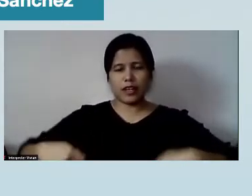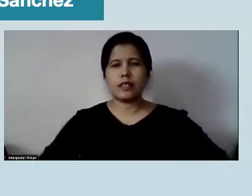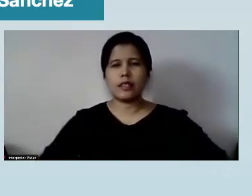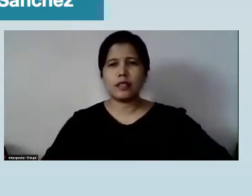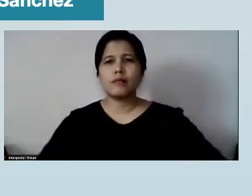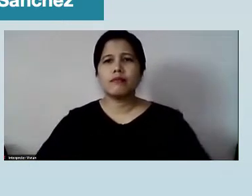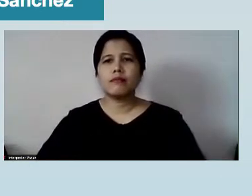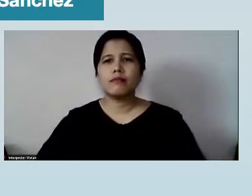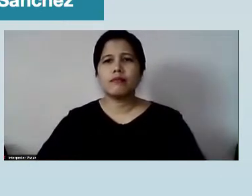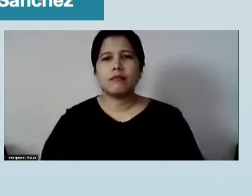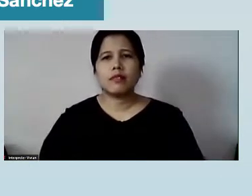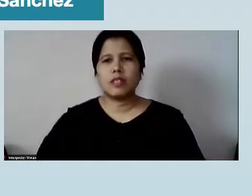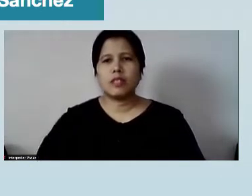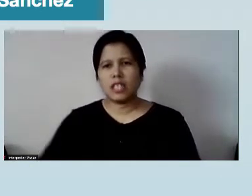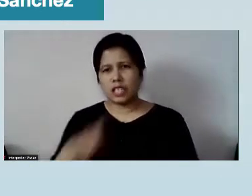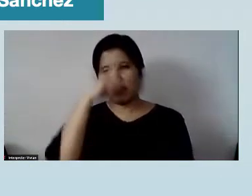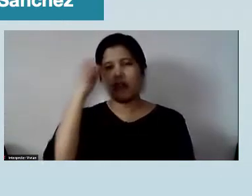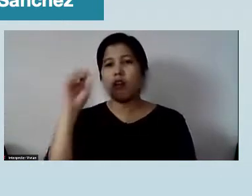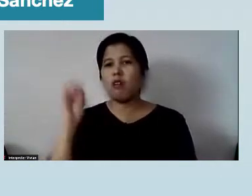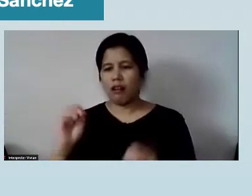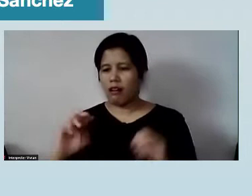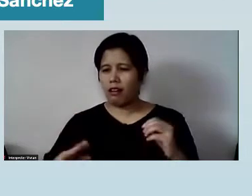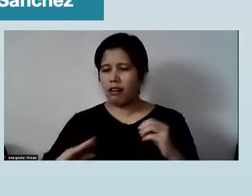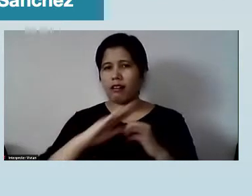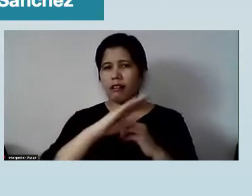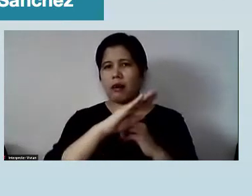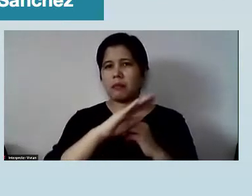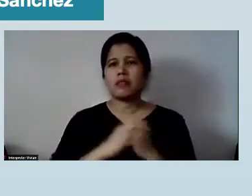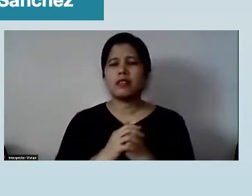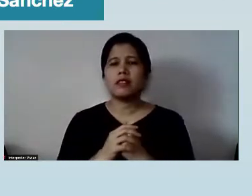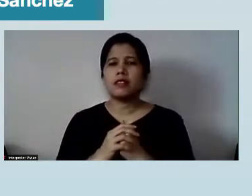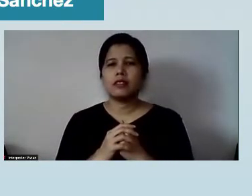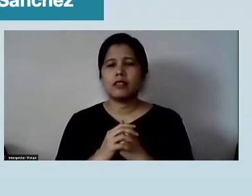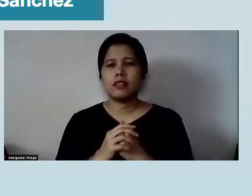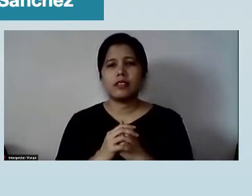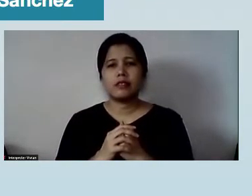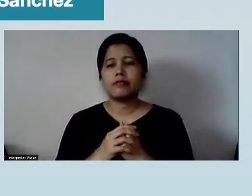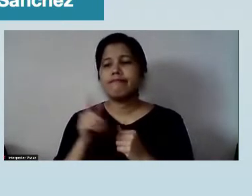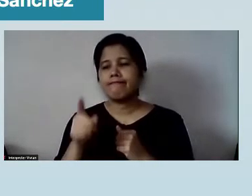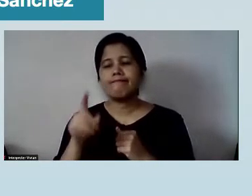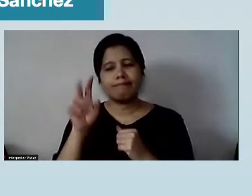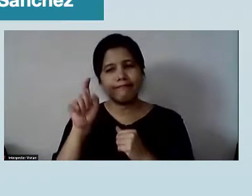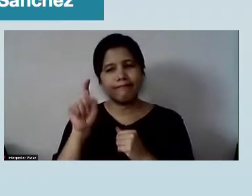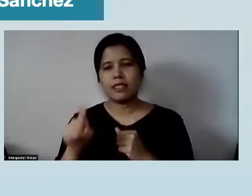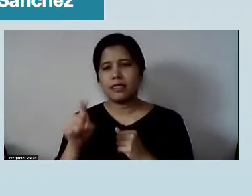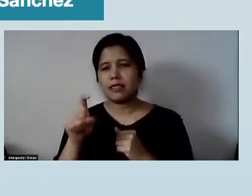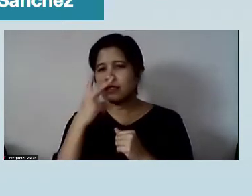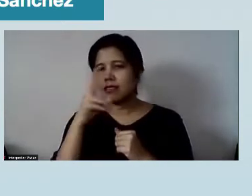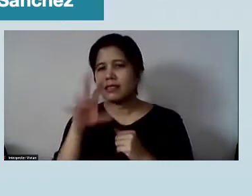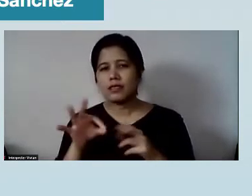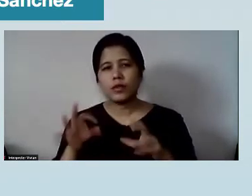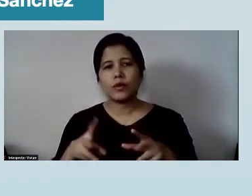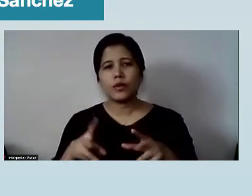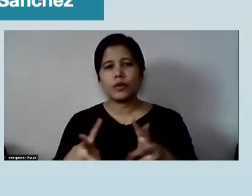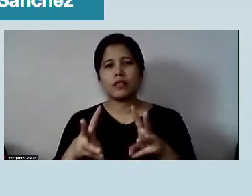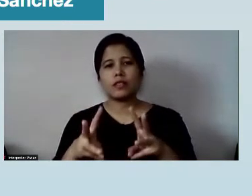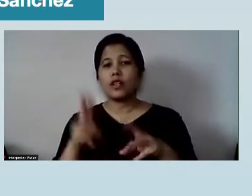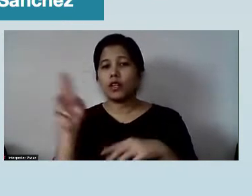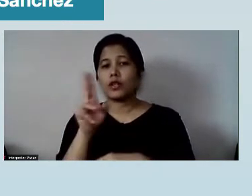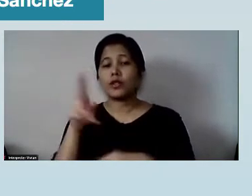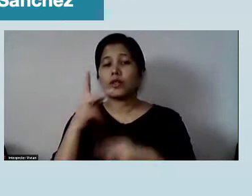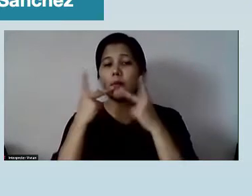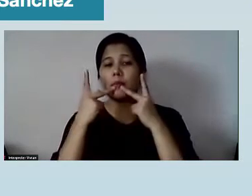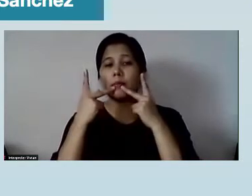eh, dahil ang dahilan niya ay walang ramps yung sasakyan. No, they should find a way. And then the use of public accommodation